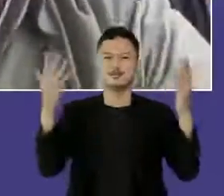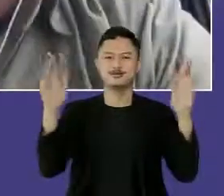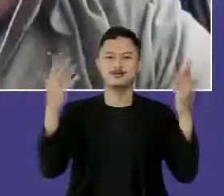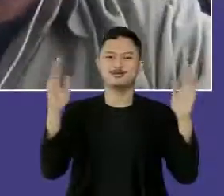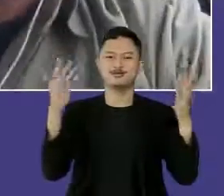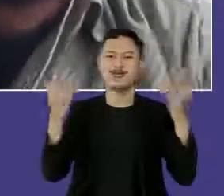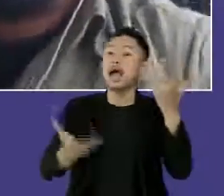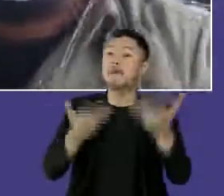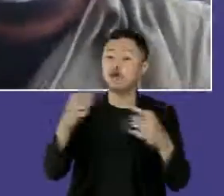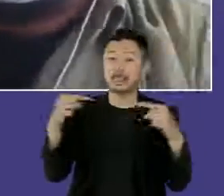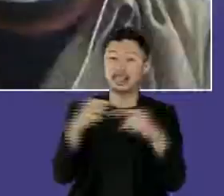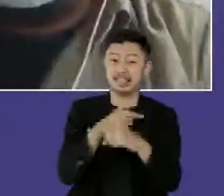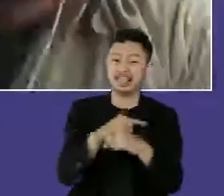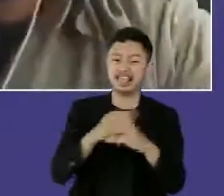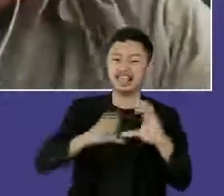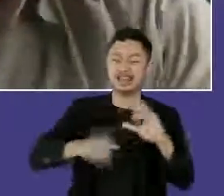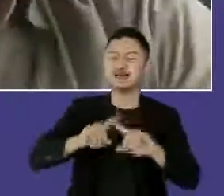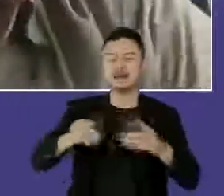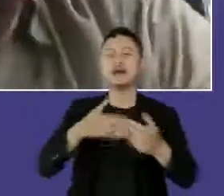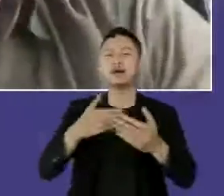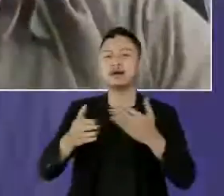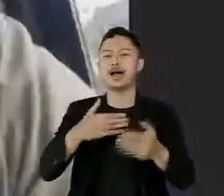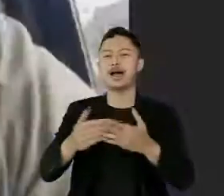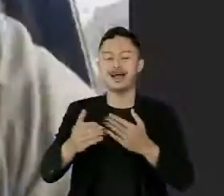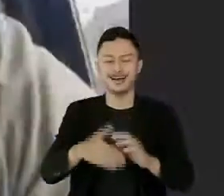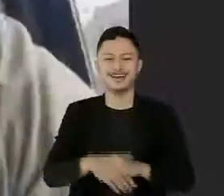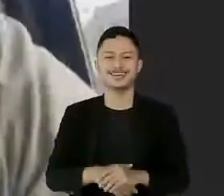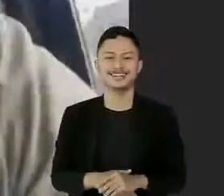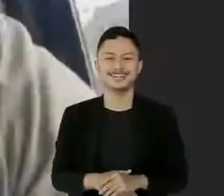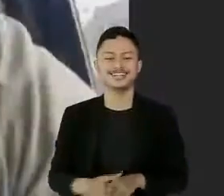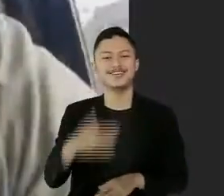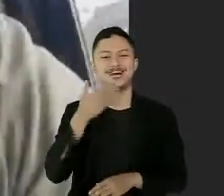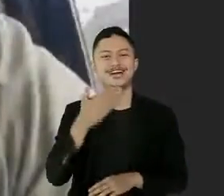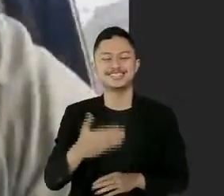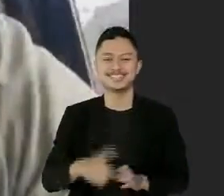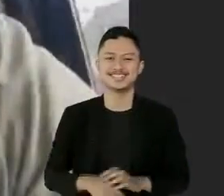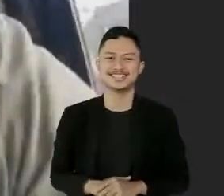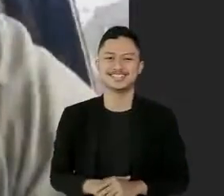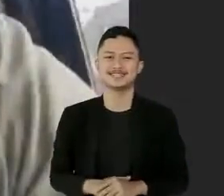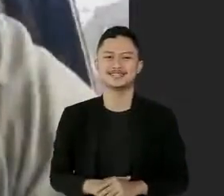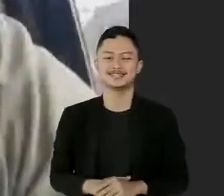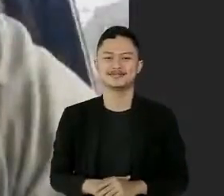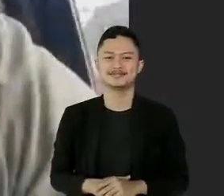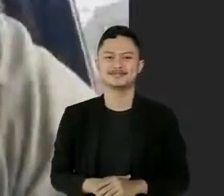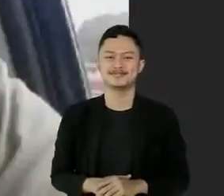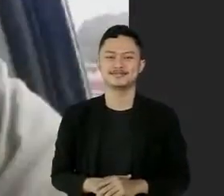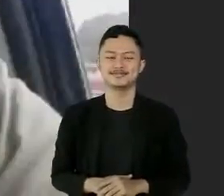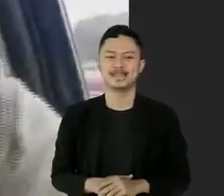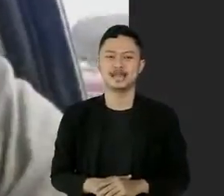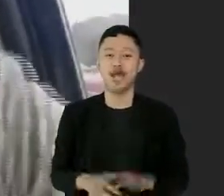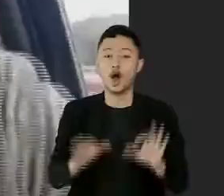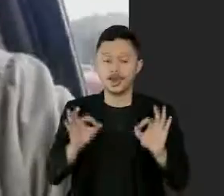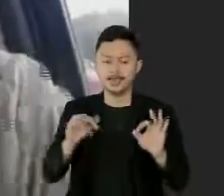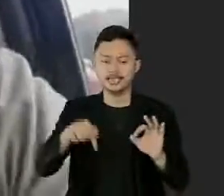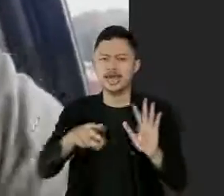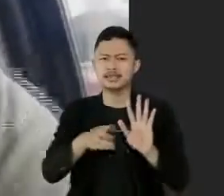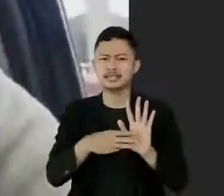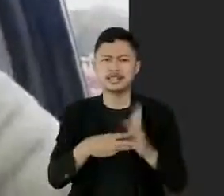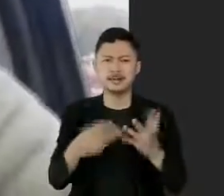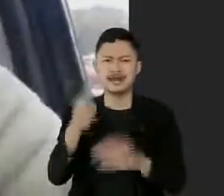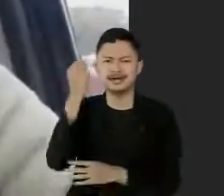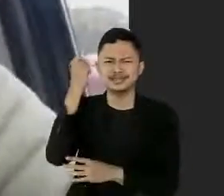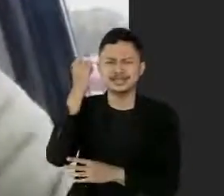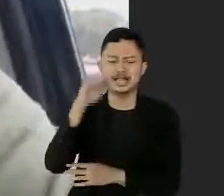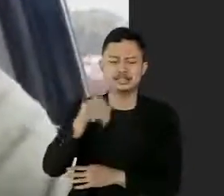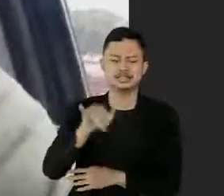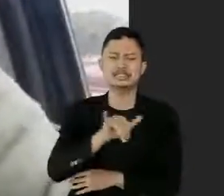Walaupun agak-agak nyambung. Ya, terima kasih. Oke, mungkin agak kendalanya sinyal ini karena